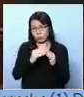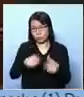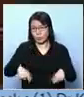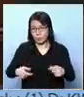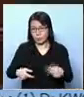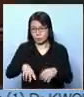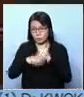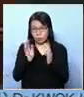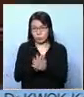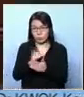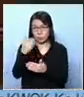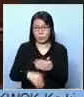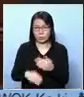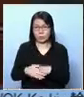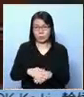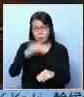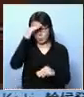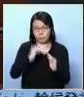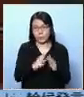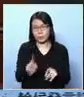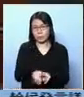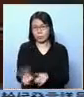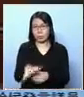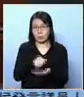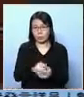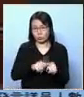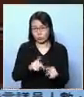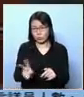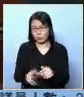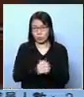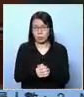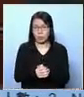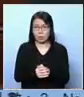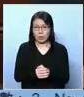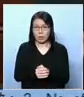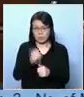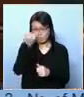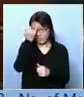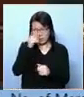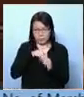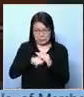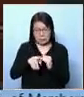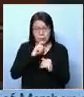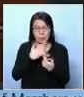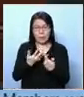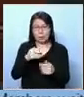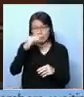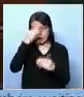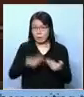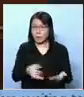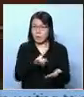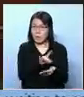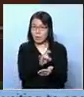咁佢都削咗去。咁啊，警方嘅又一樣，喺佔中時期嘅時候，就仇警，於是乎就係借呢個場合嚟